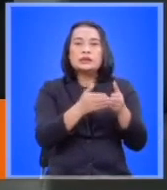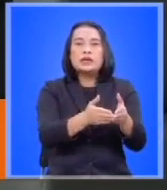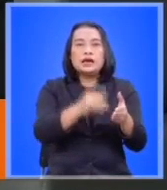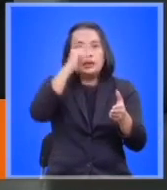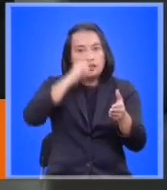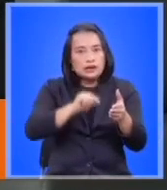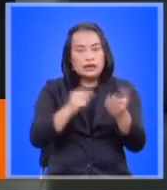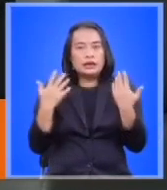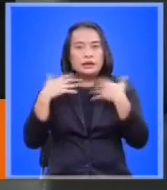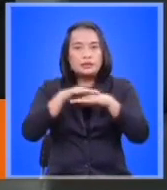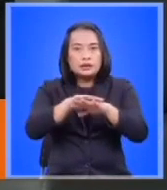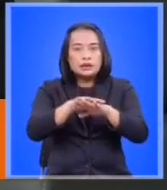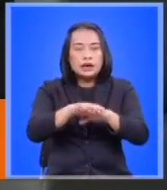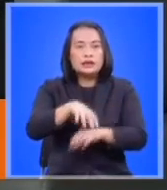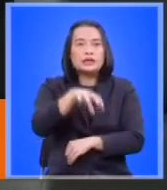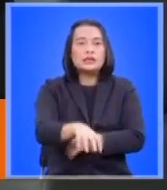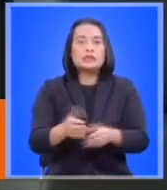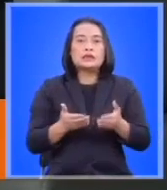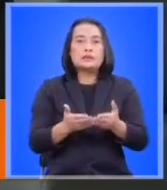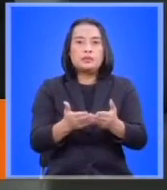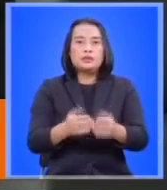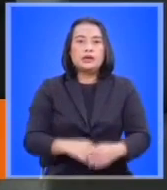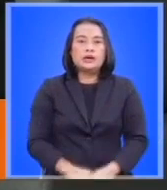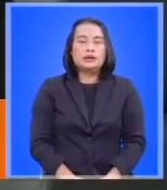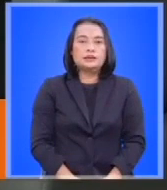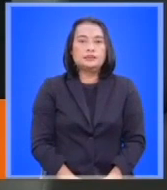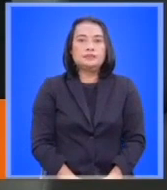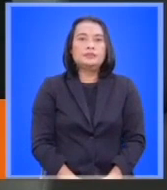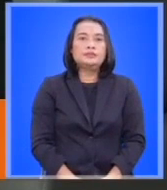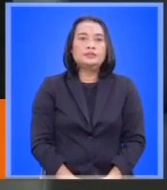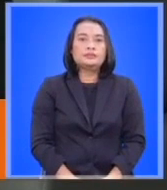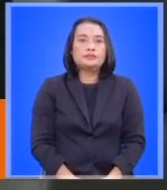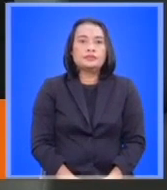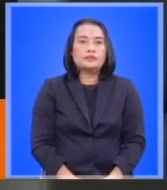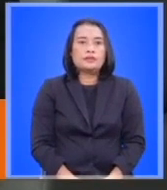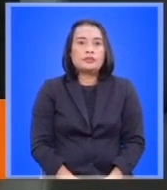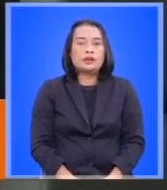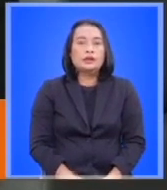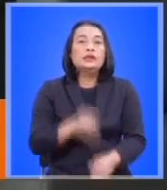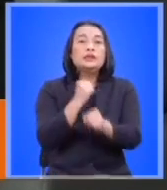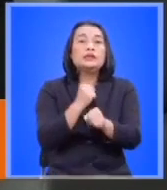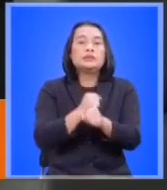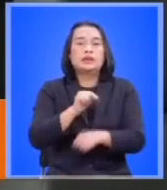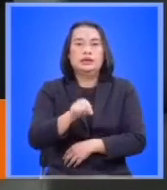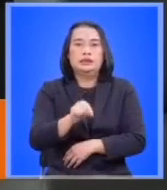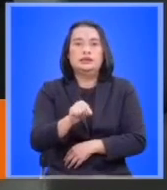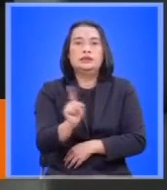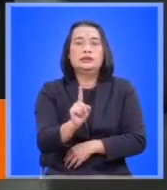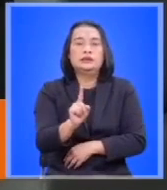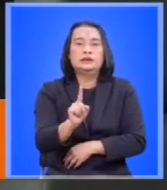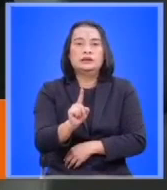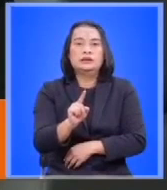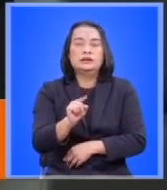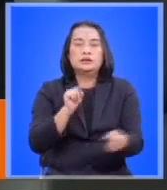ทยและก็กรมเจ้าท่าซึ่งเป็นหน่วยงานนะครับที่เป็นทางการนะครับในการที่จะอนุญ